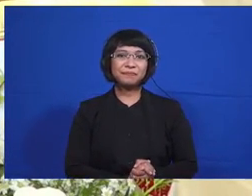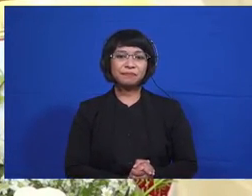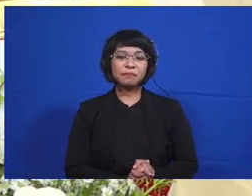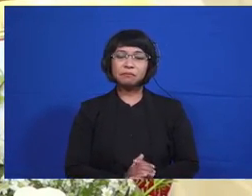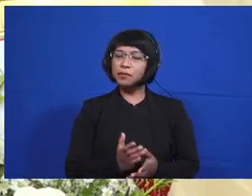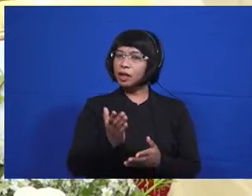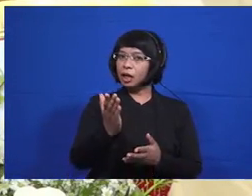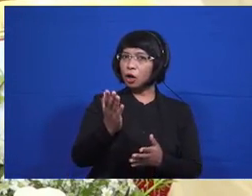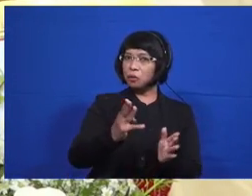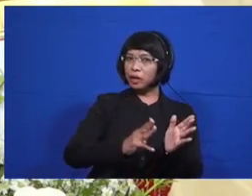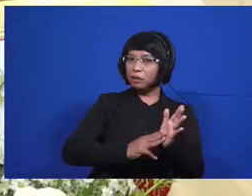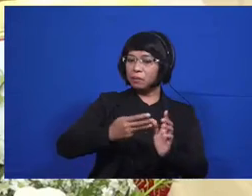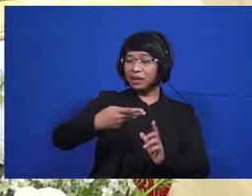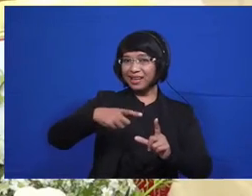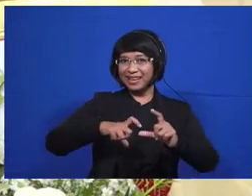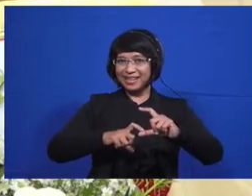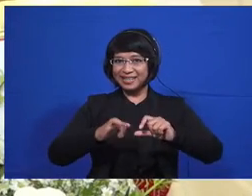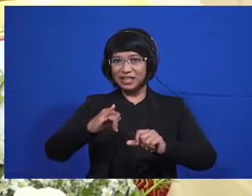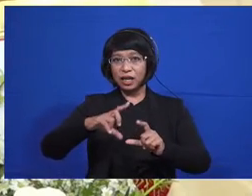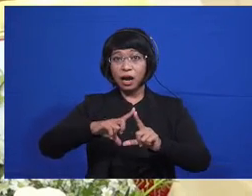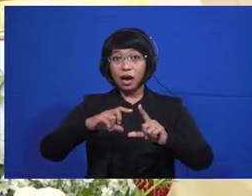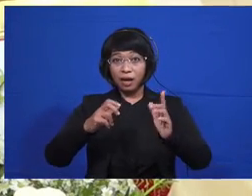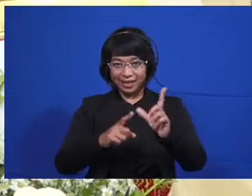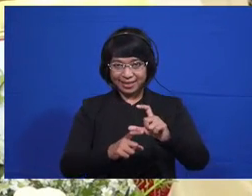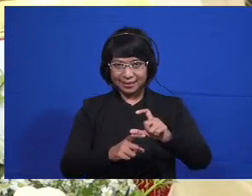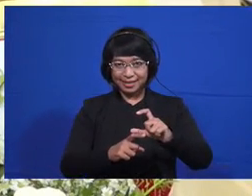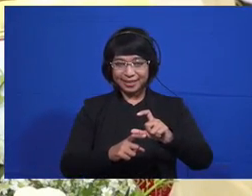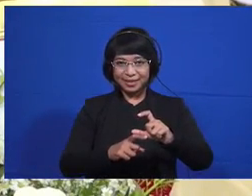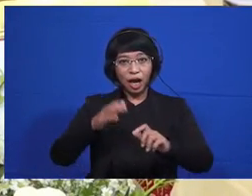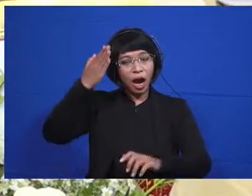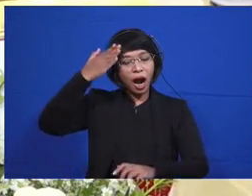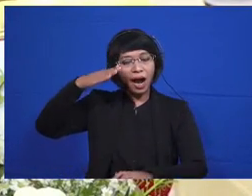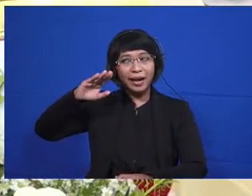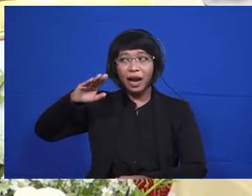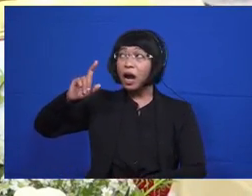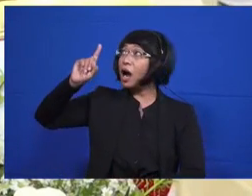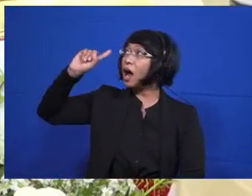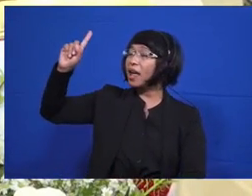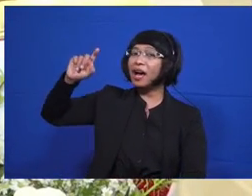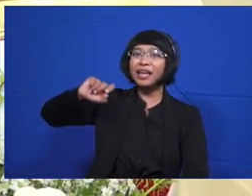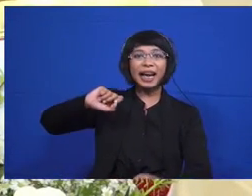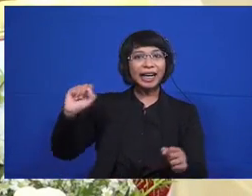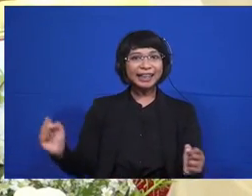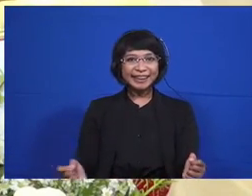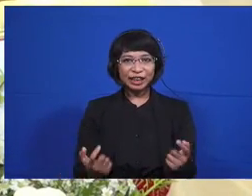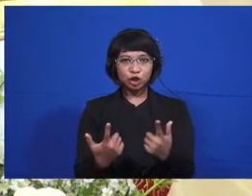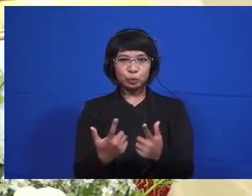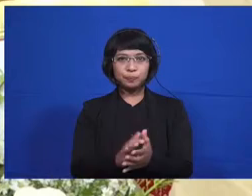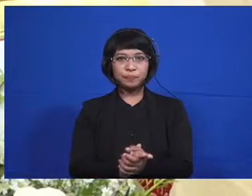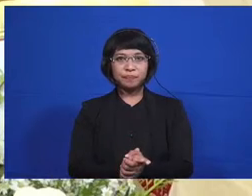engkau adalah Mesias, anak Allah yang hidup. Kata Yesus kepadanya,